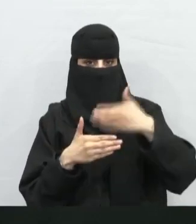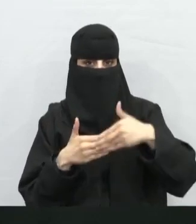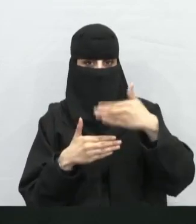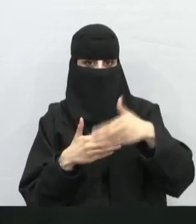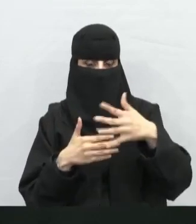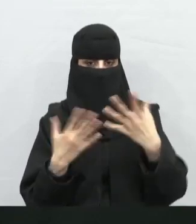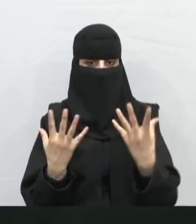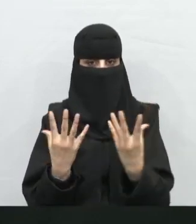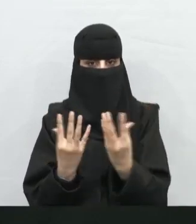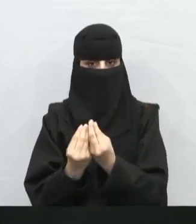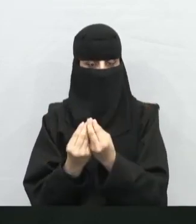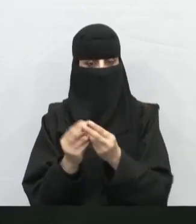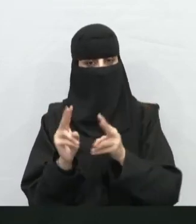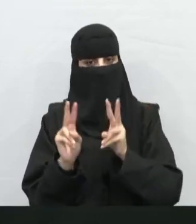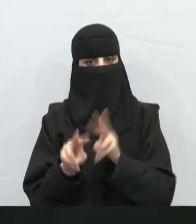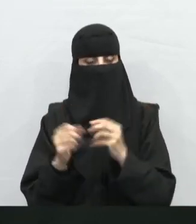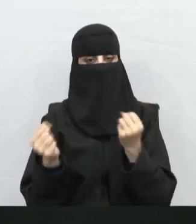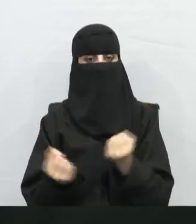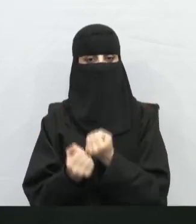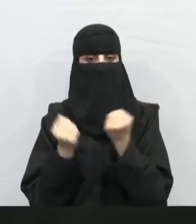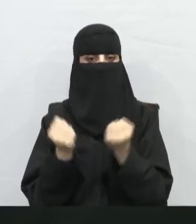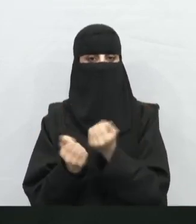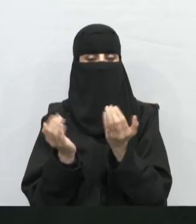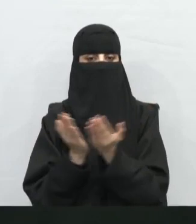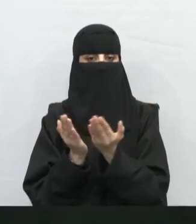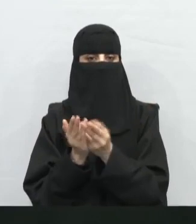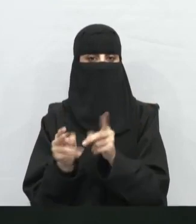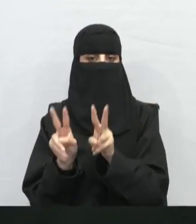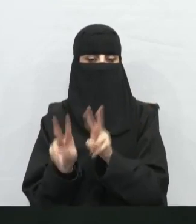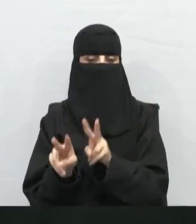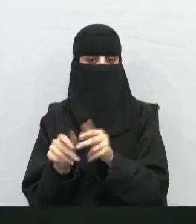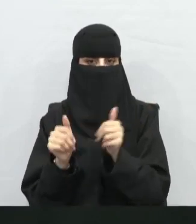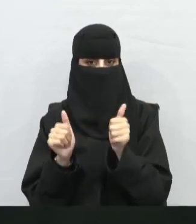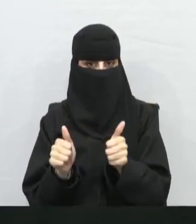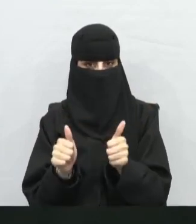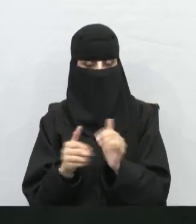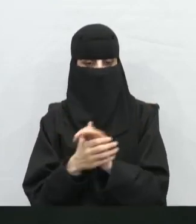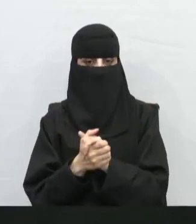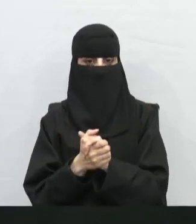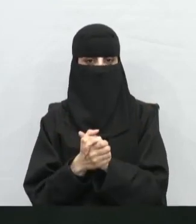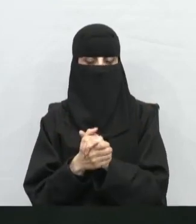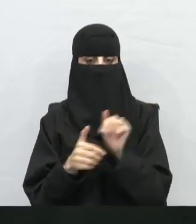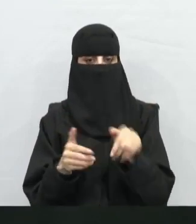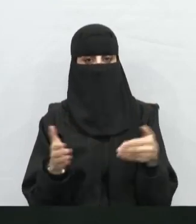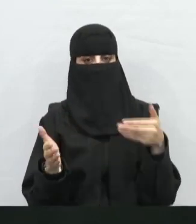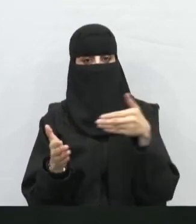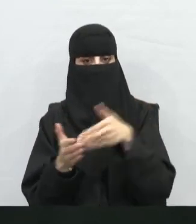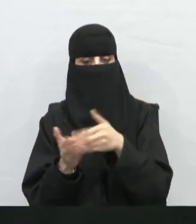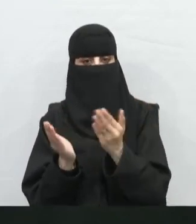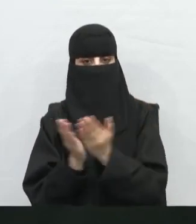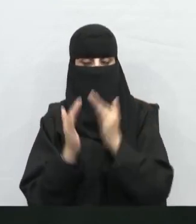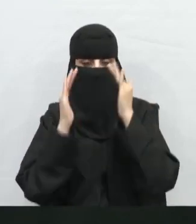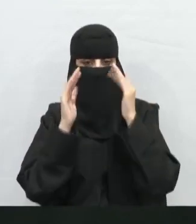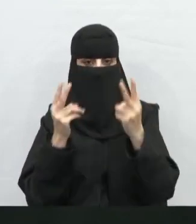نبقى واياكم مع تدريبات هذا الدرس في نهايه الدرس اشكر لكم